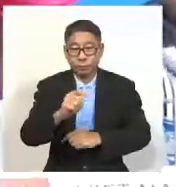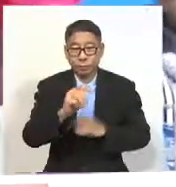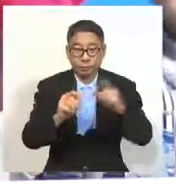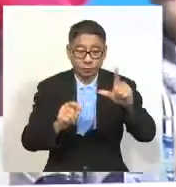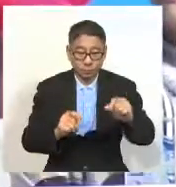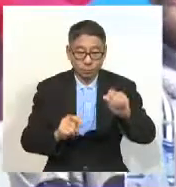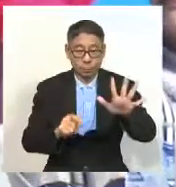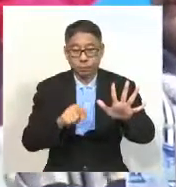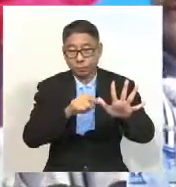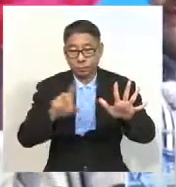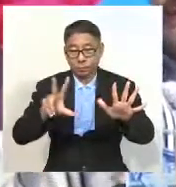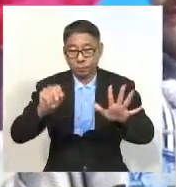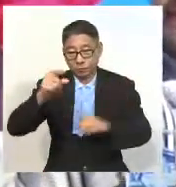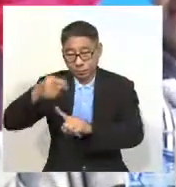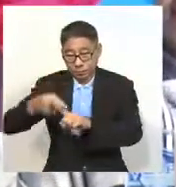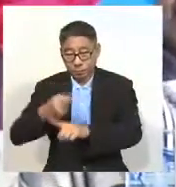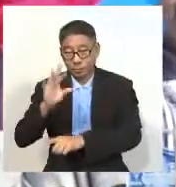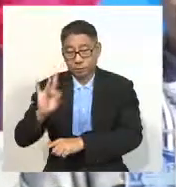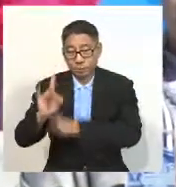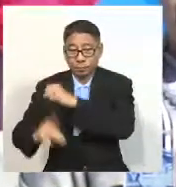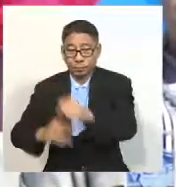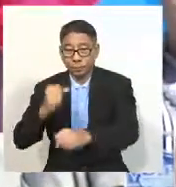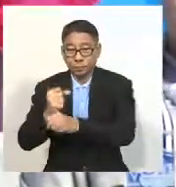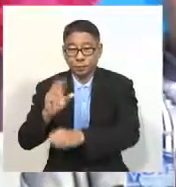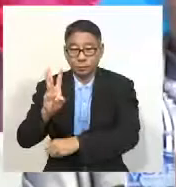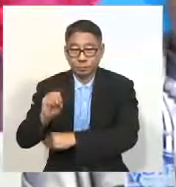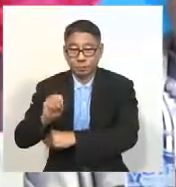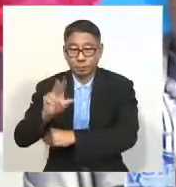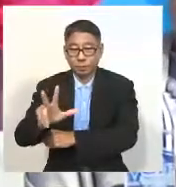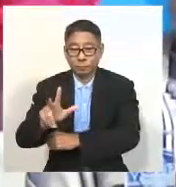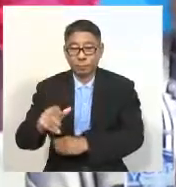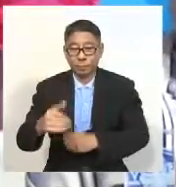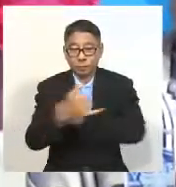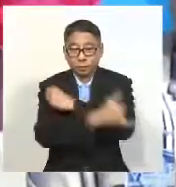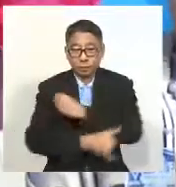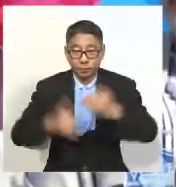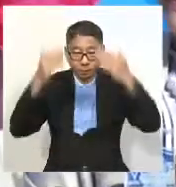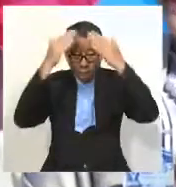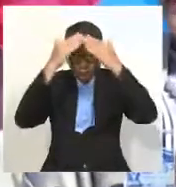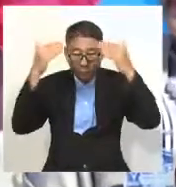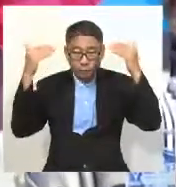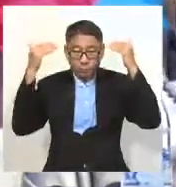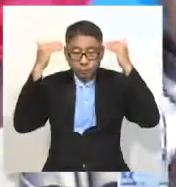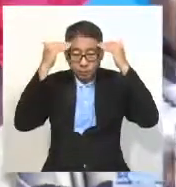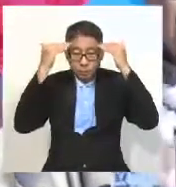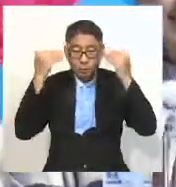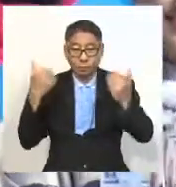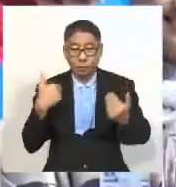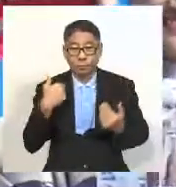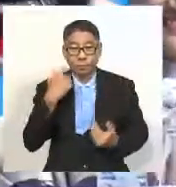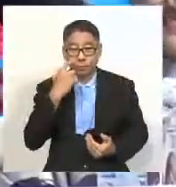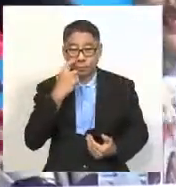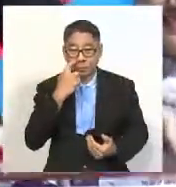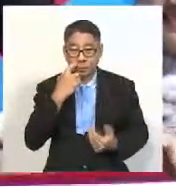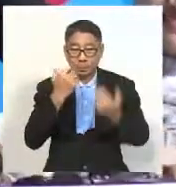ที่25ถึง30สิงหาคมปี2563ณเมืองฮาลองสาธารณรัฐสังคมนิยมเวียดนาม